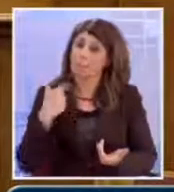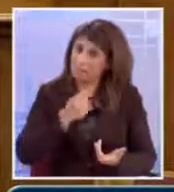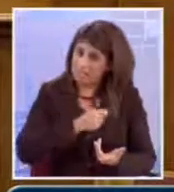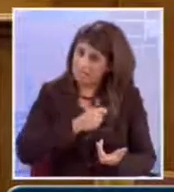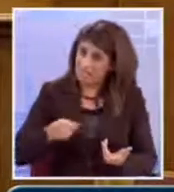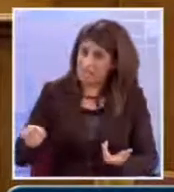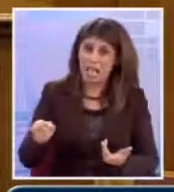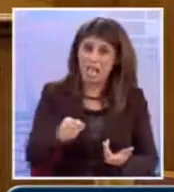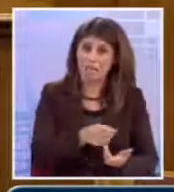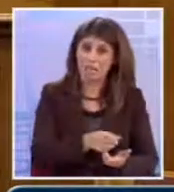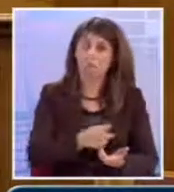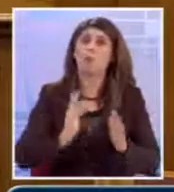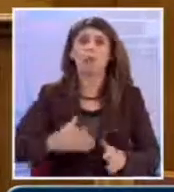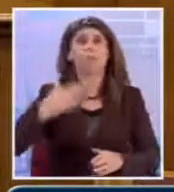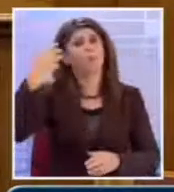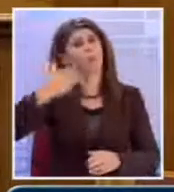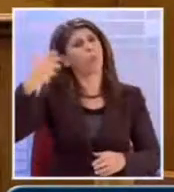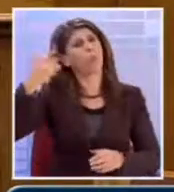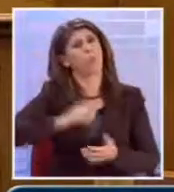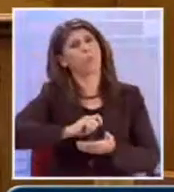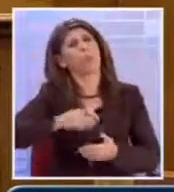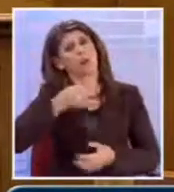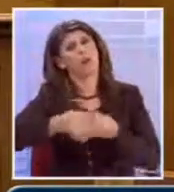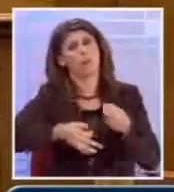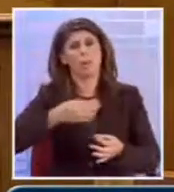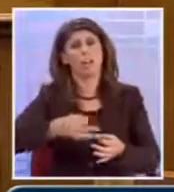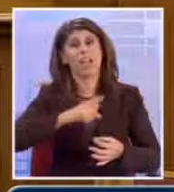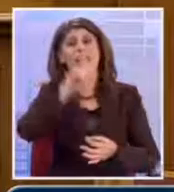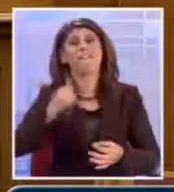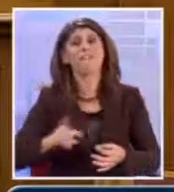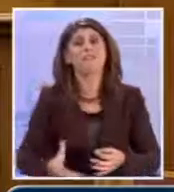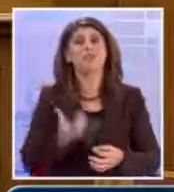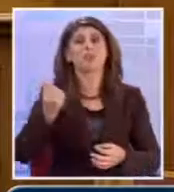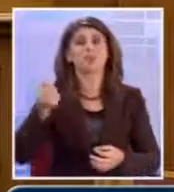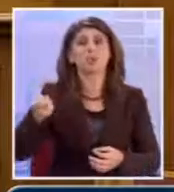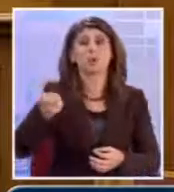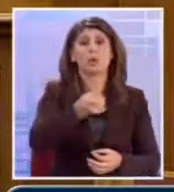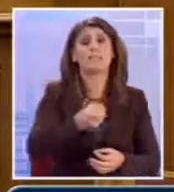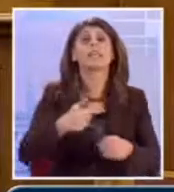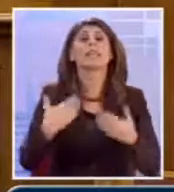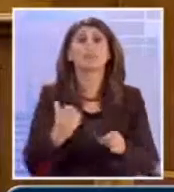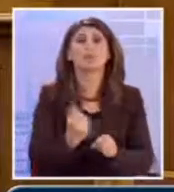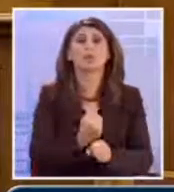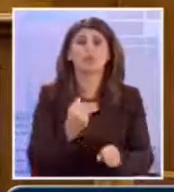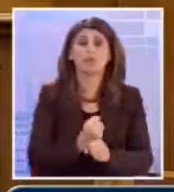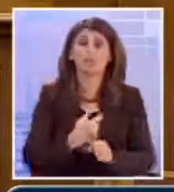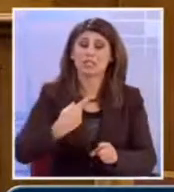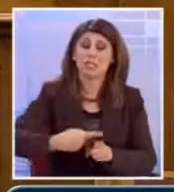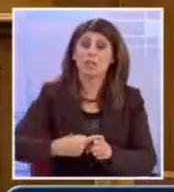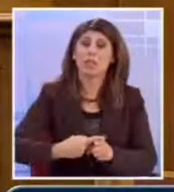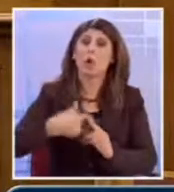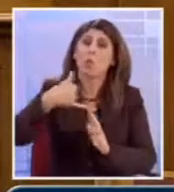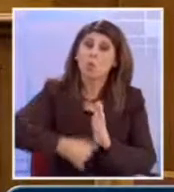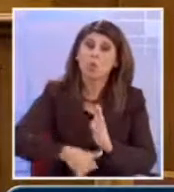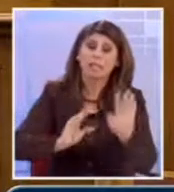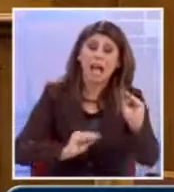να φιλολογούμε για την βιώσιμότητα του χρέους και να μην εργαζόμαστε ως χώρα για την ουσιαστική